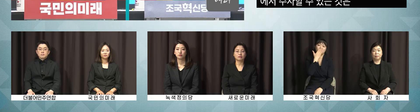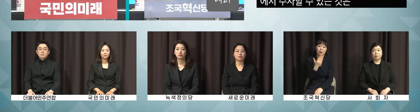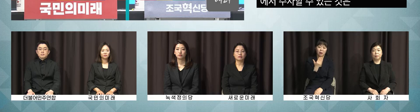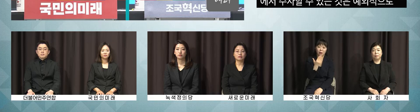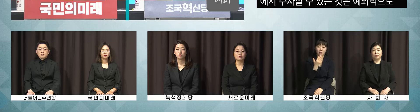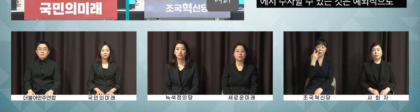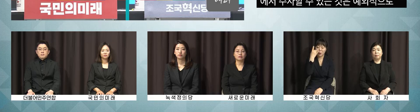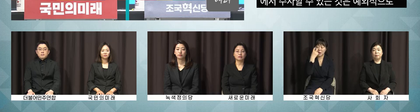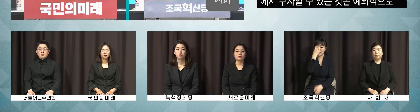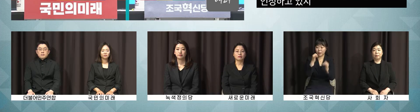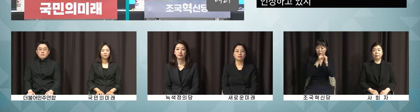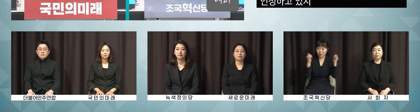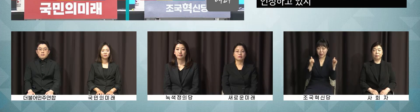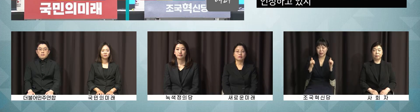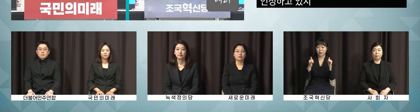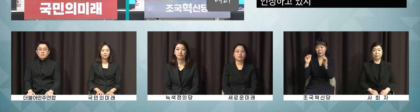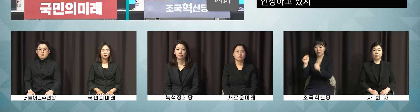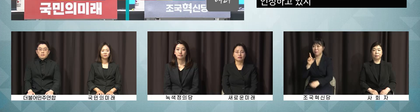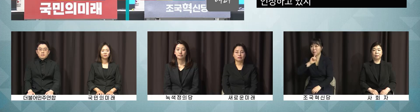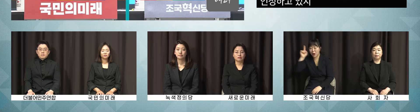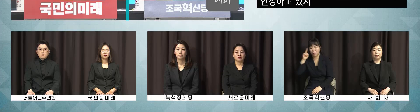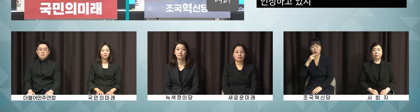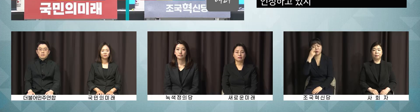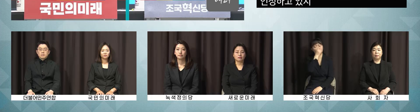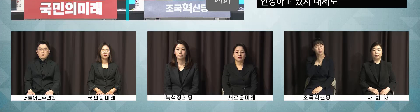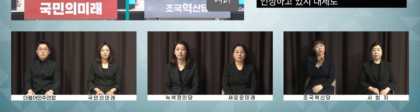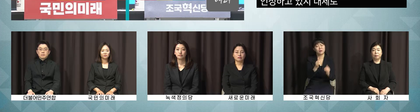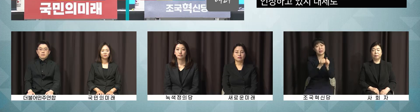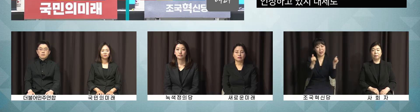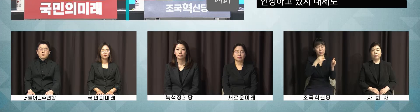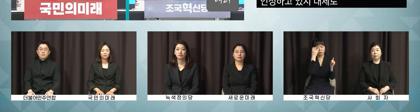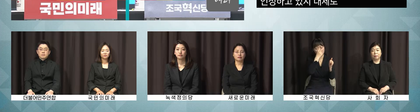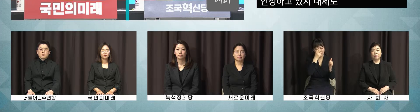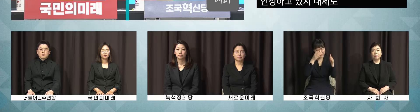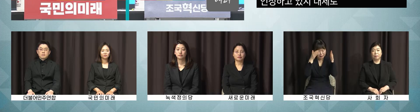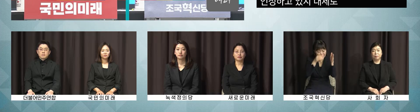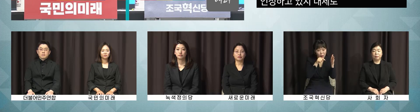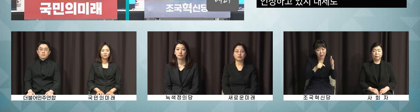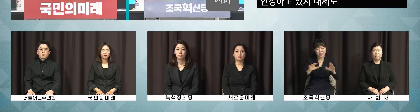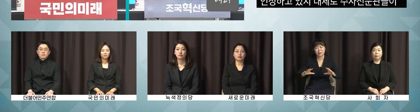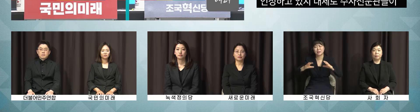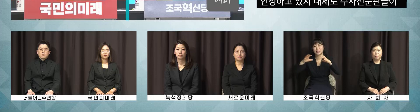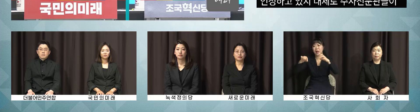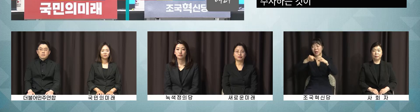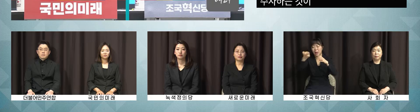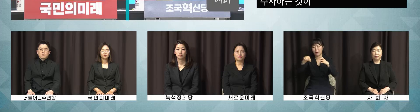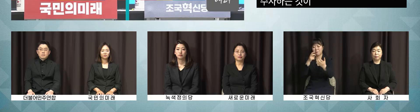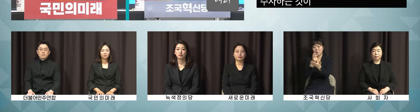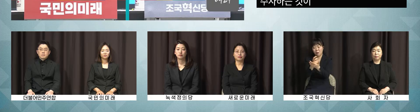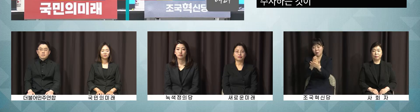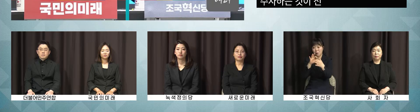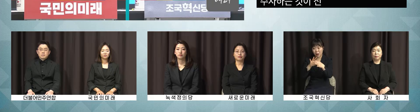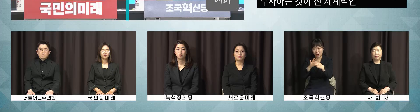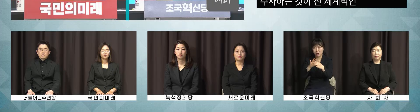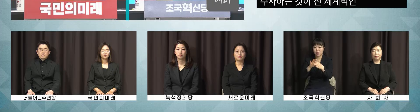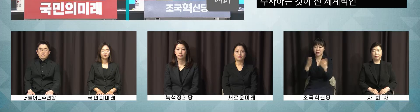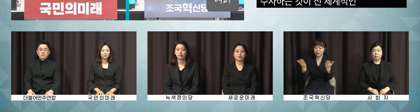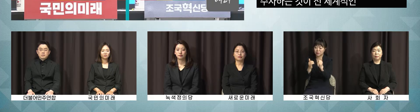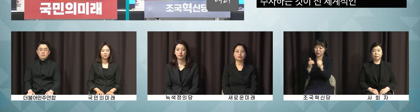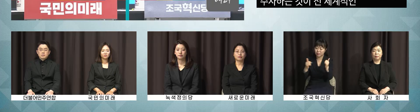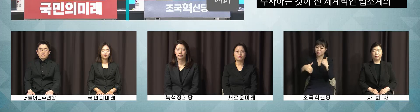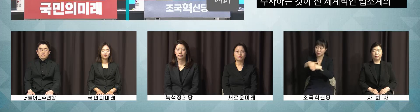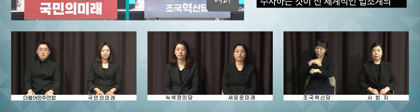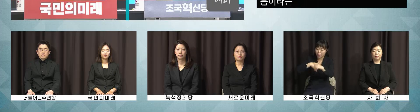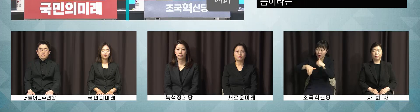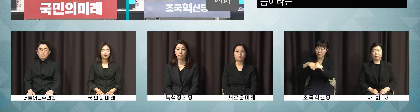기본적으로는 검찰은 기소청으로 가고 수사 전문가들이 수사를 하는 것이 전 세계적인 법조계의 흐름이다라는